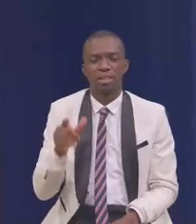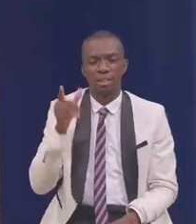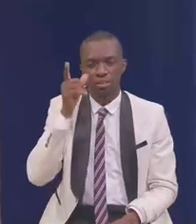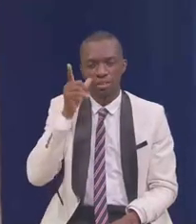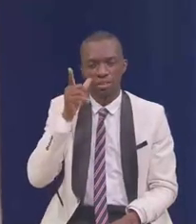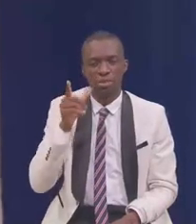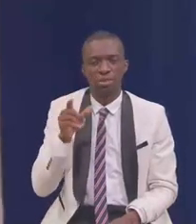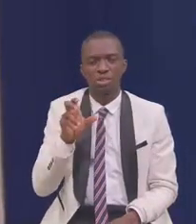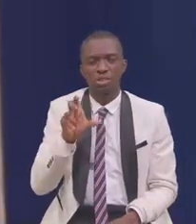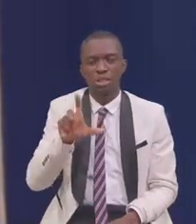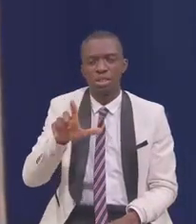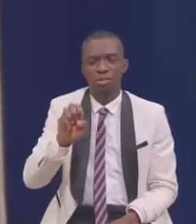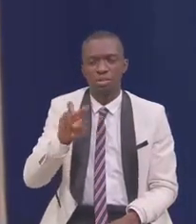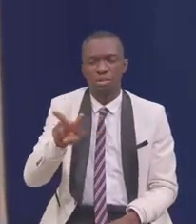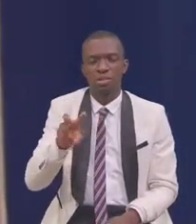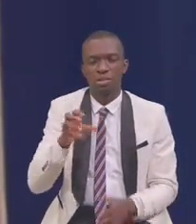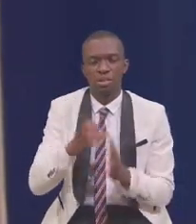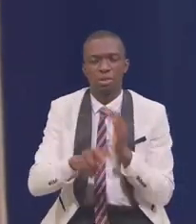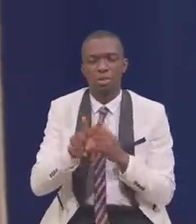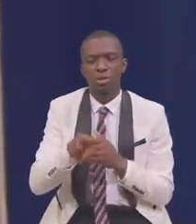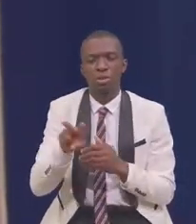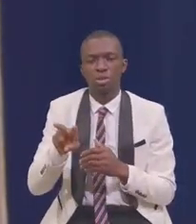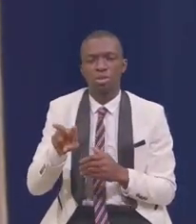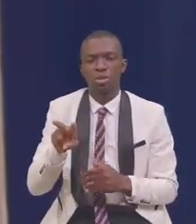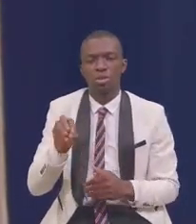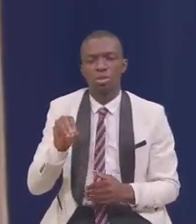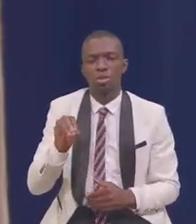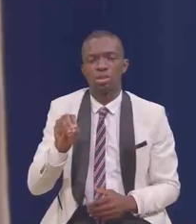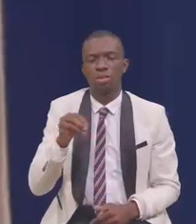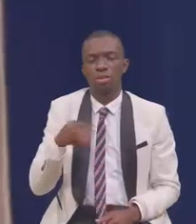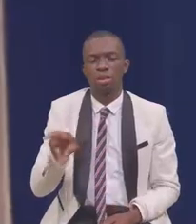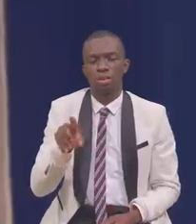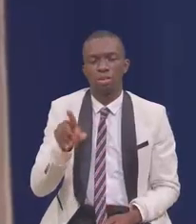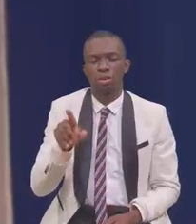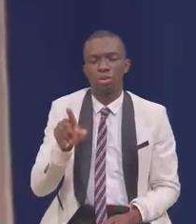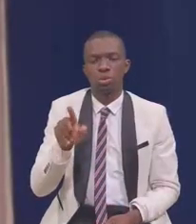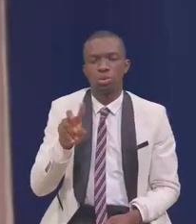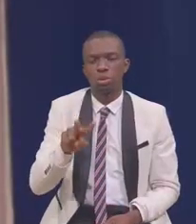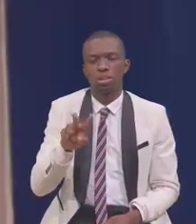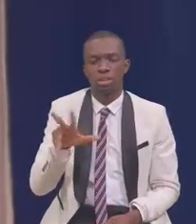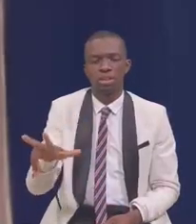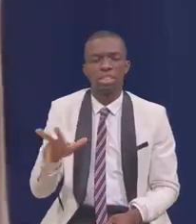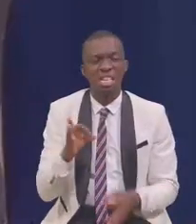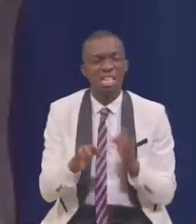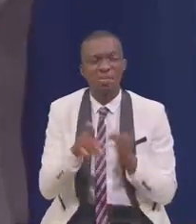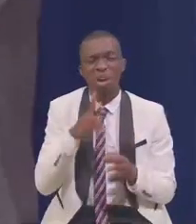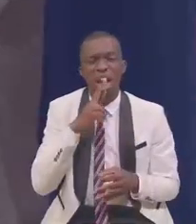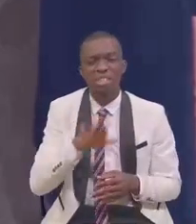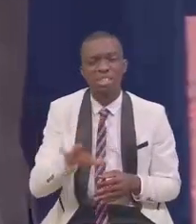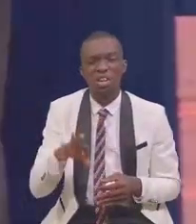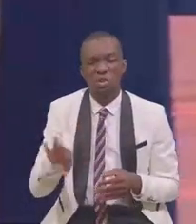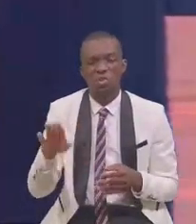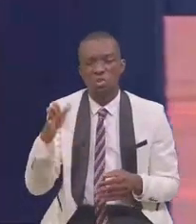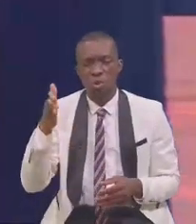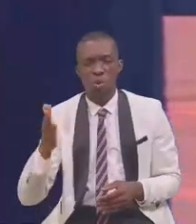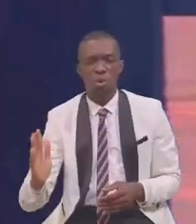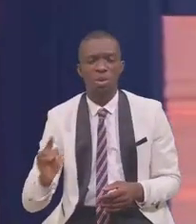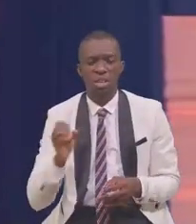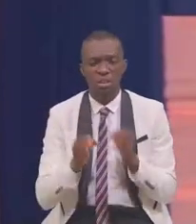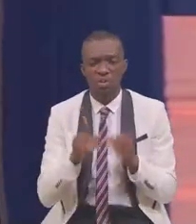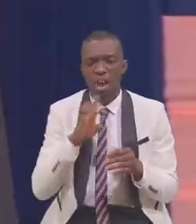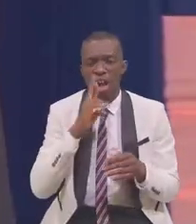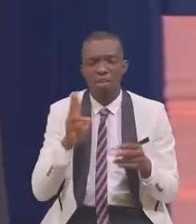20, 23. Si vous êtes réellement né de nouveau, vous êtes un enfant de Dieu, votre vie sera